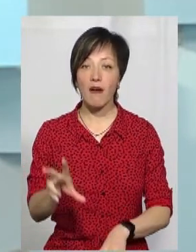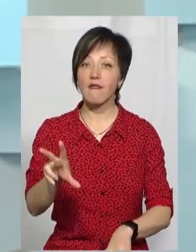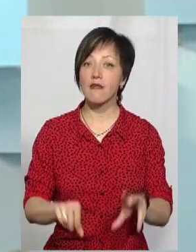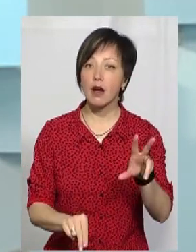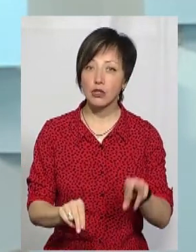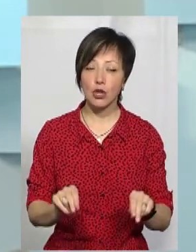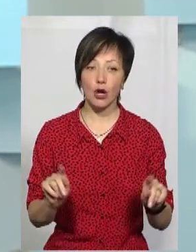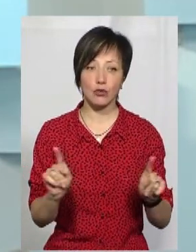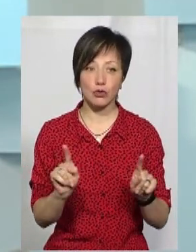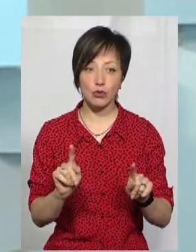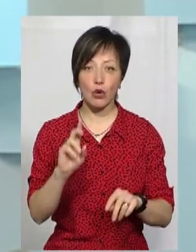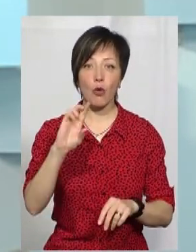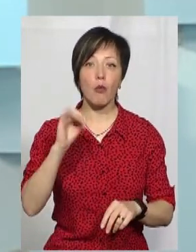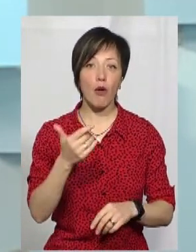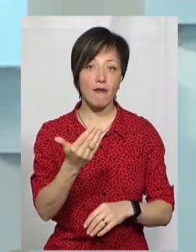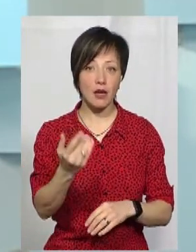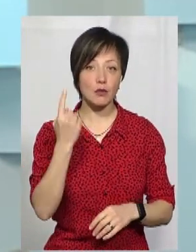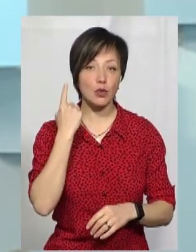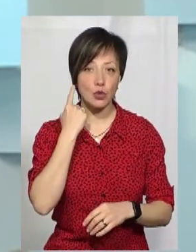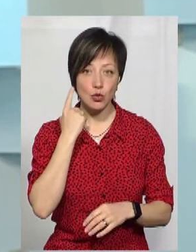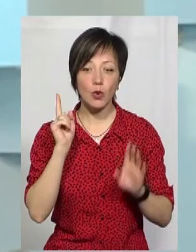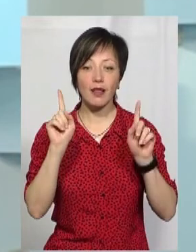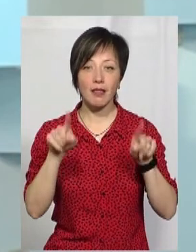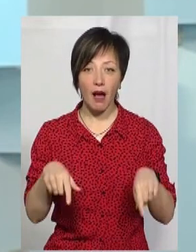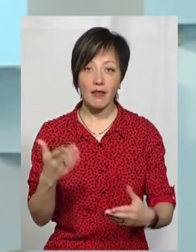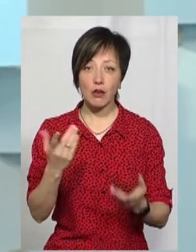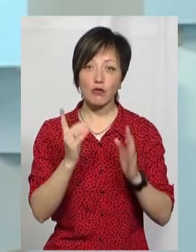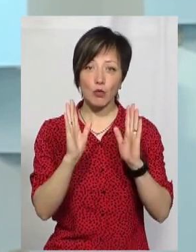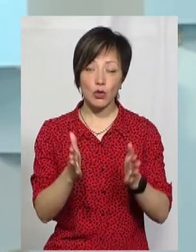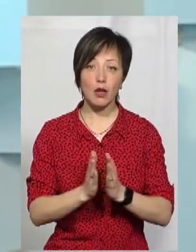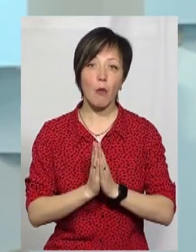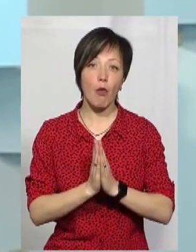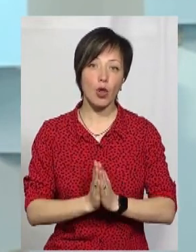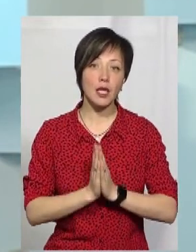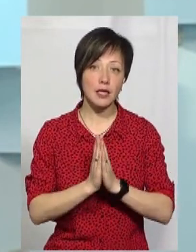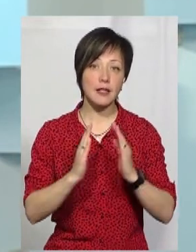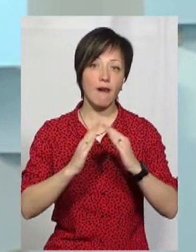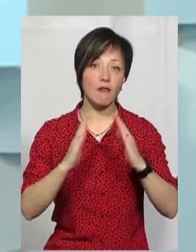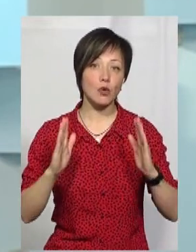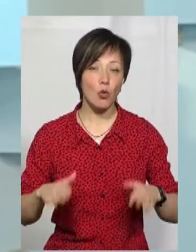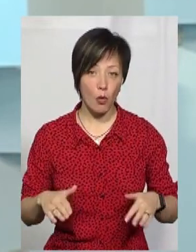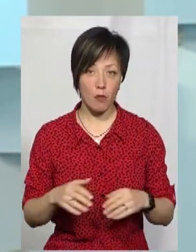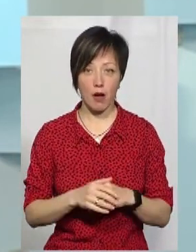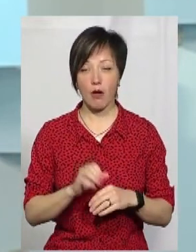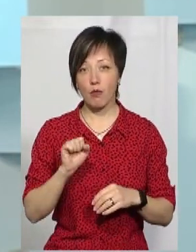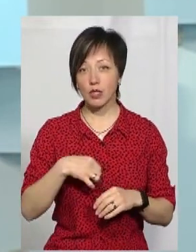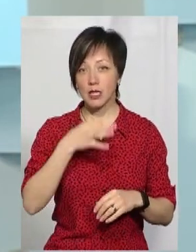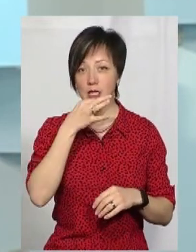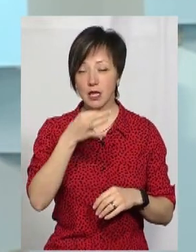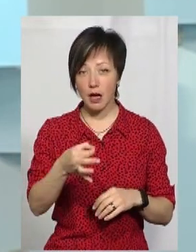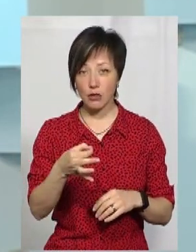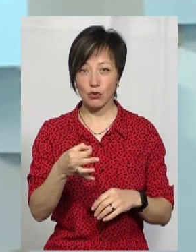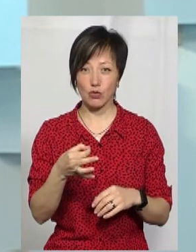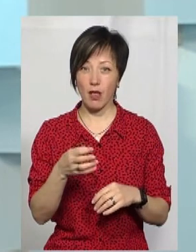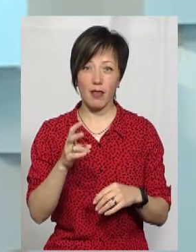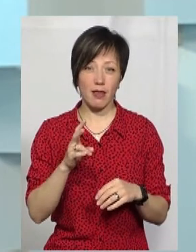що Бог вас почує, навіть якщо ви будете молитися вдома. Я, можливо, скажу непопулярно для когось річ,